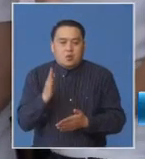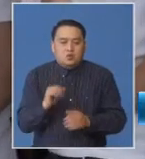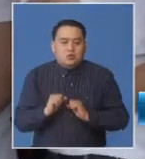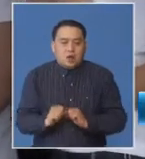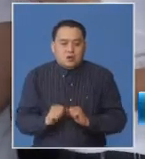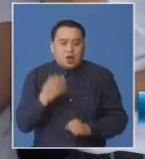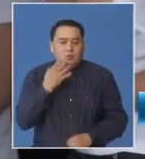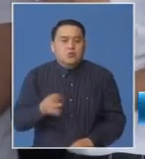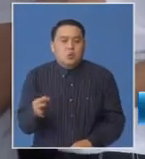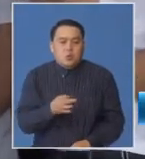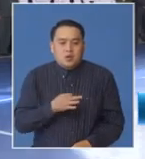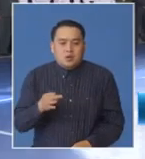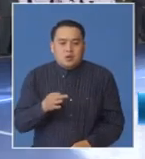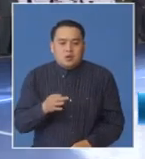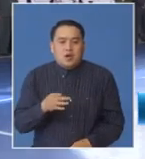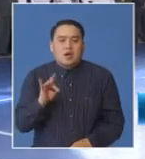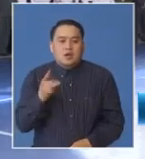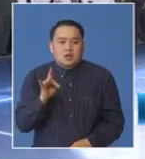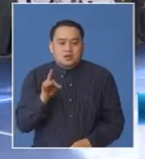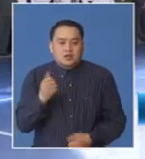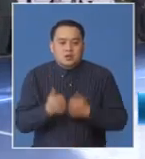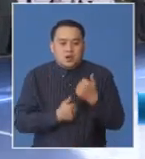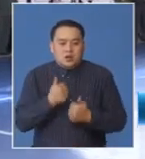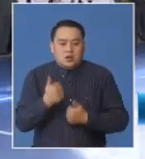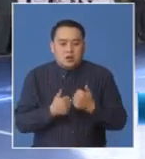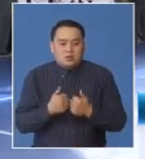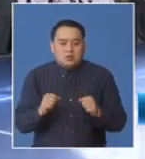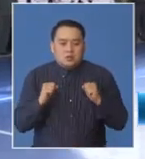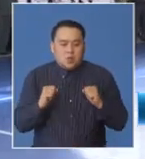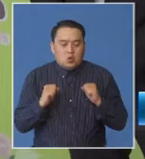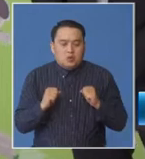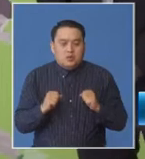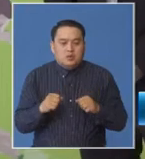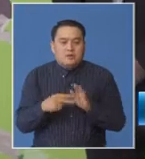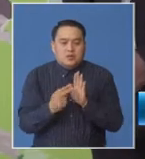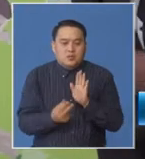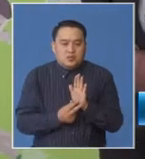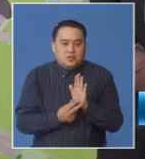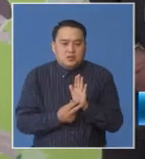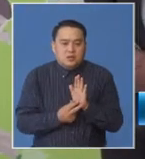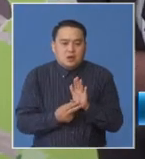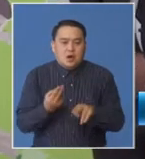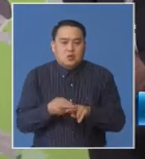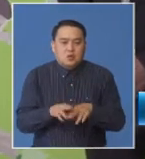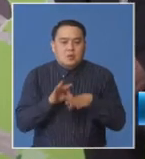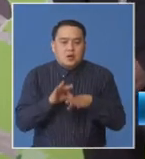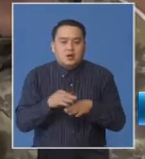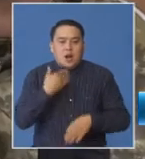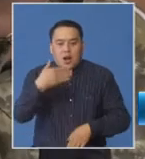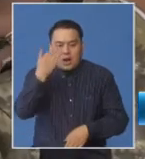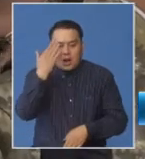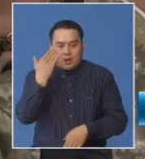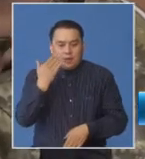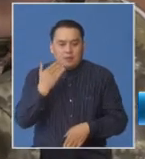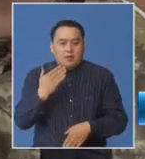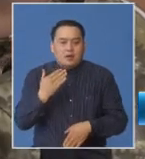защищать честь Алматинской области уже на республиканском турнире «Спортфест МИ 2018», который пройдет летом нынешнего